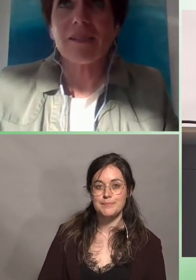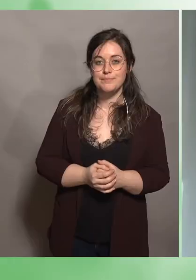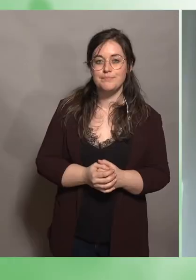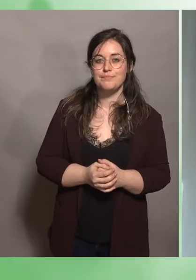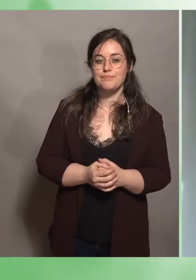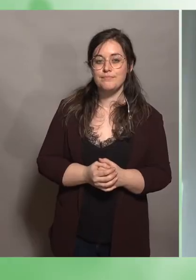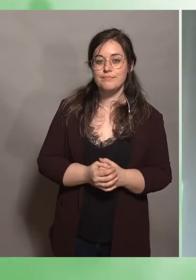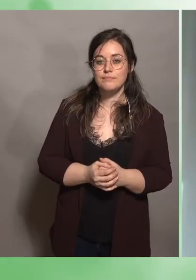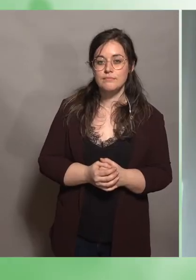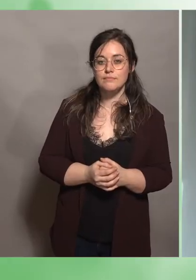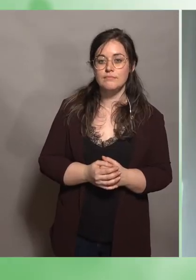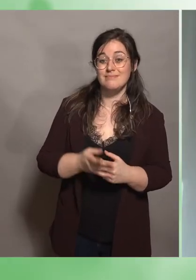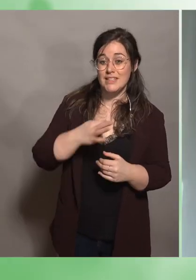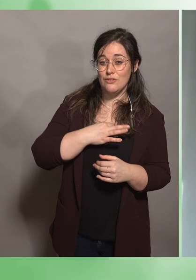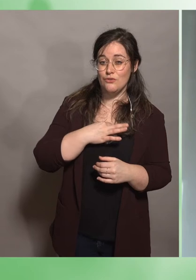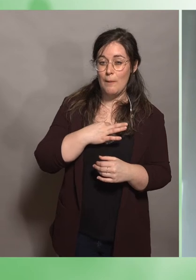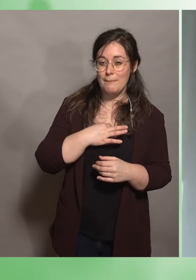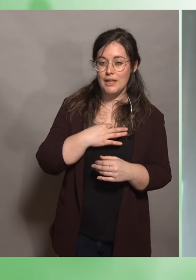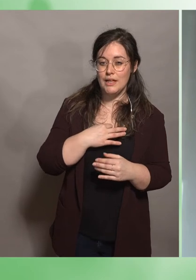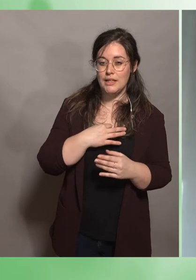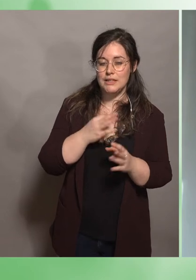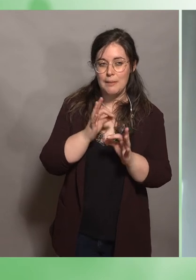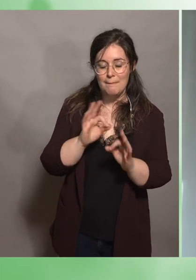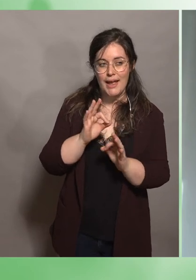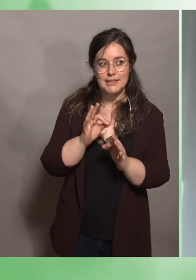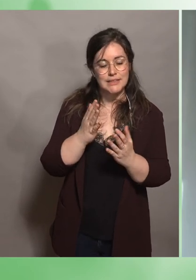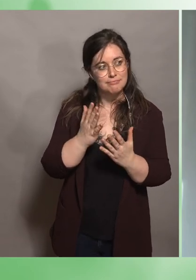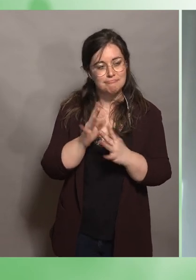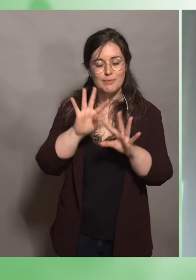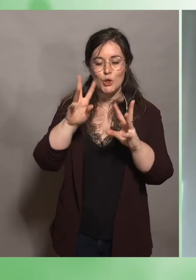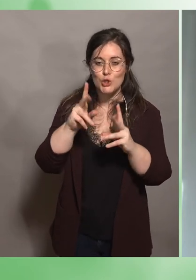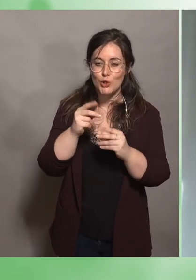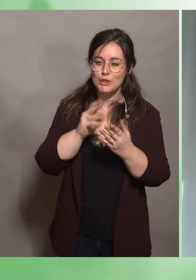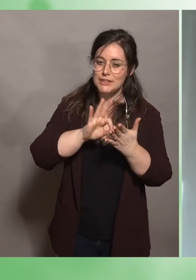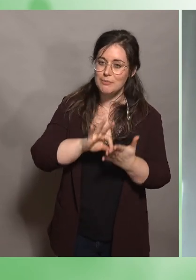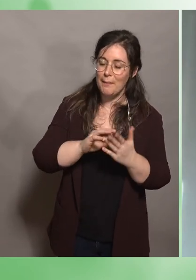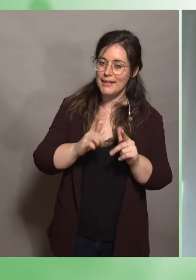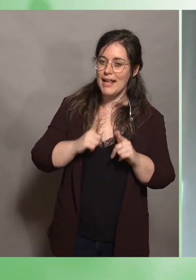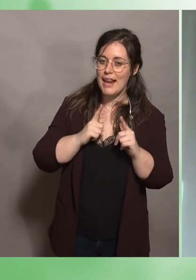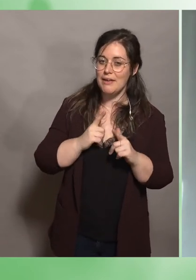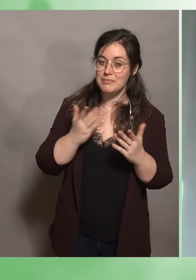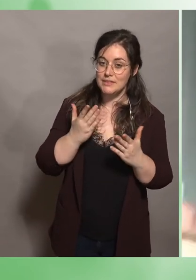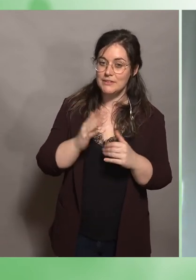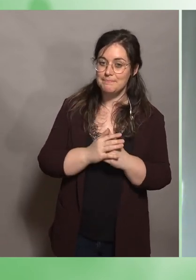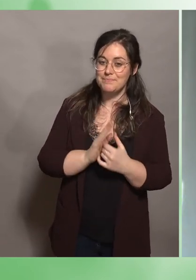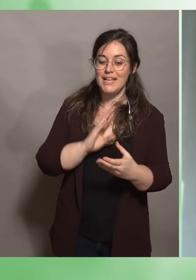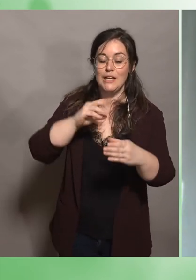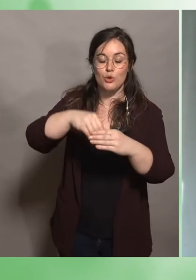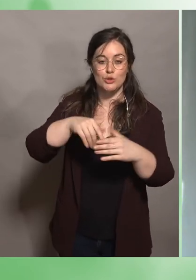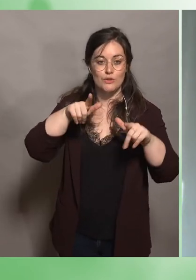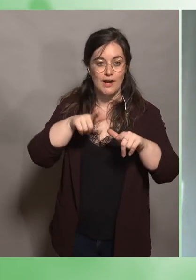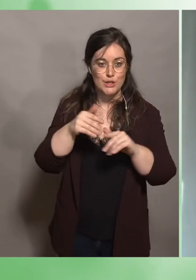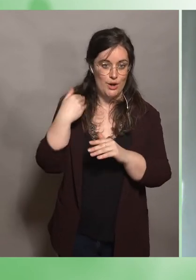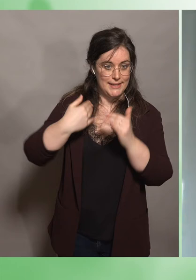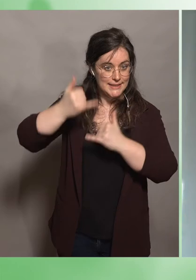Also eine der für mich wirklich berührendsten oder schönsten Erlebnisse war tatsächlich das Inklusionsevent letztes